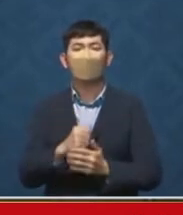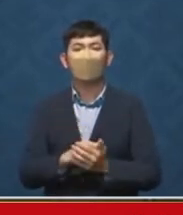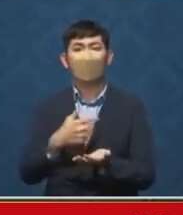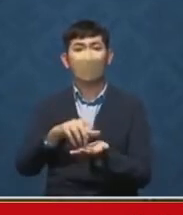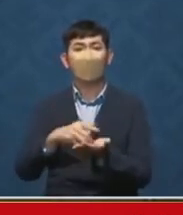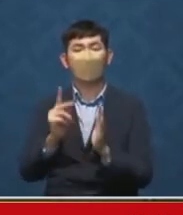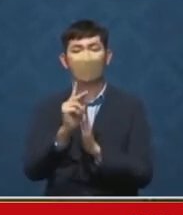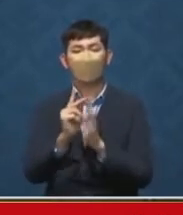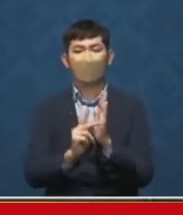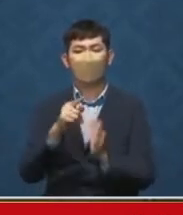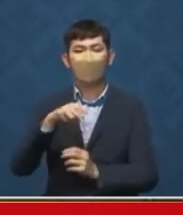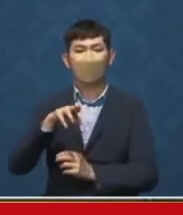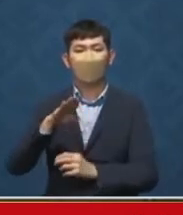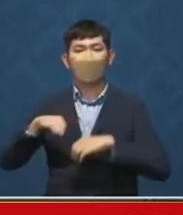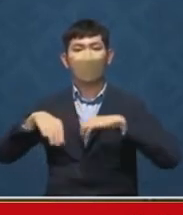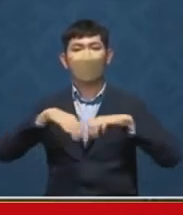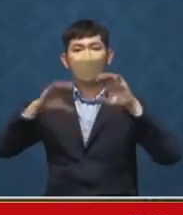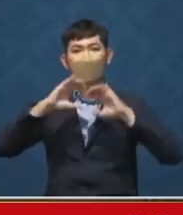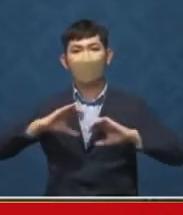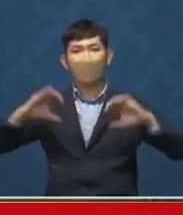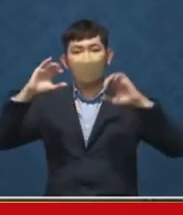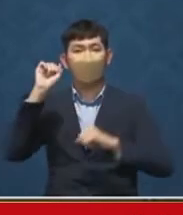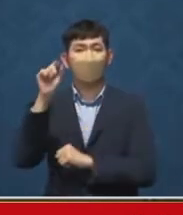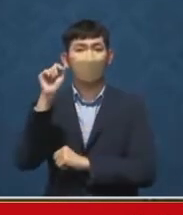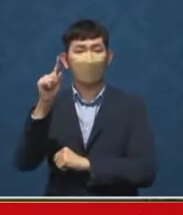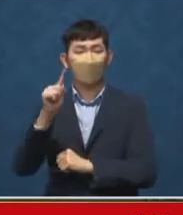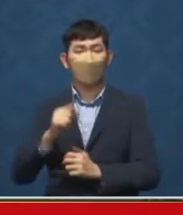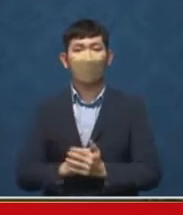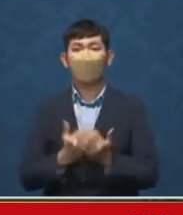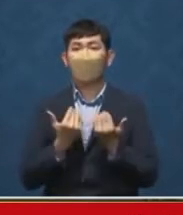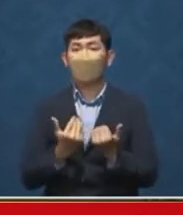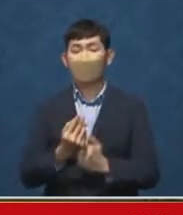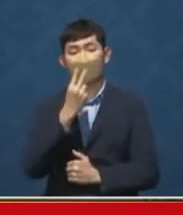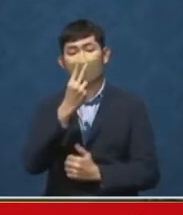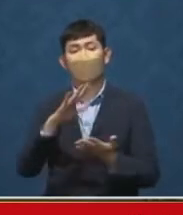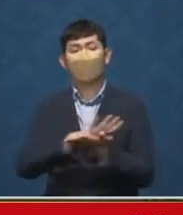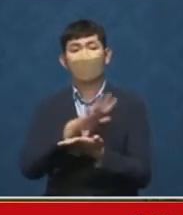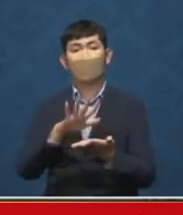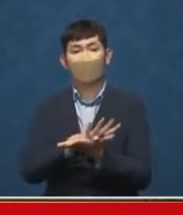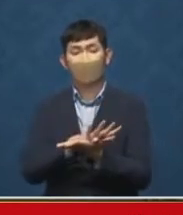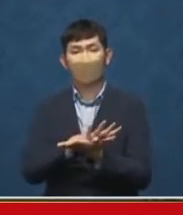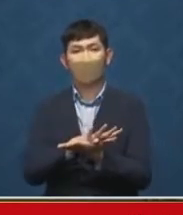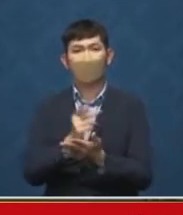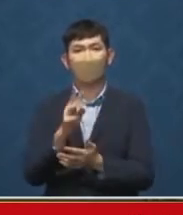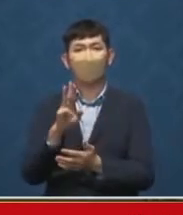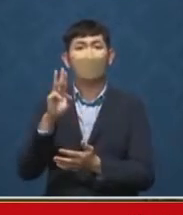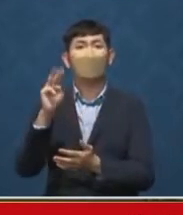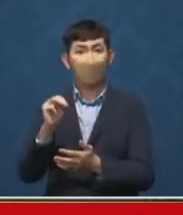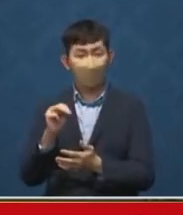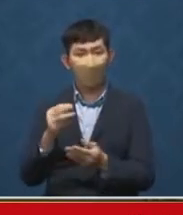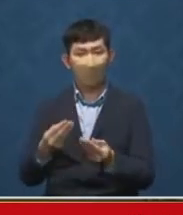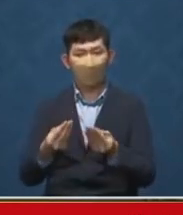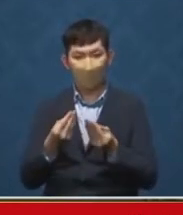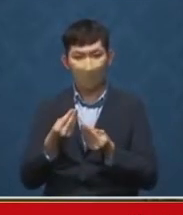นให้ท่านประธานฟังนะครับอย่างนี้นะครับคือเรียนอย่างนี้ว่าร่างพรบ.บริหารราชการในสถานการณ์ฉุกเฉินเนี่ยผม